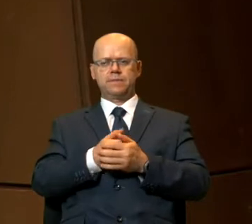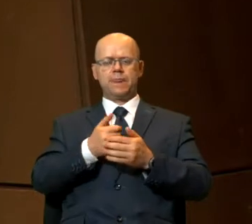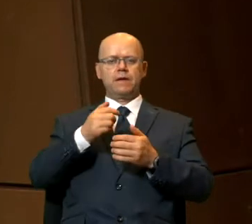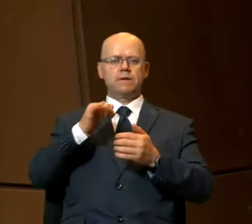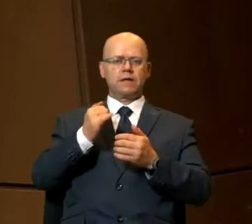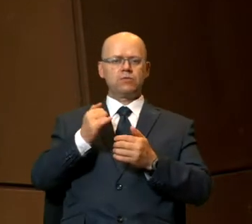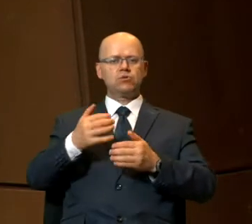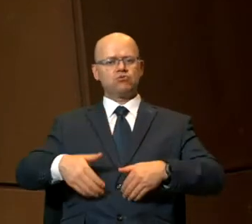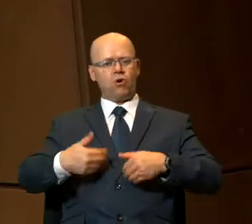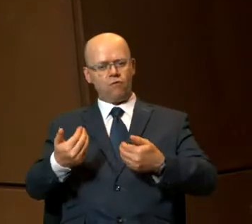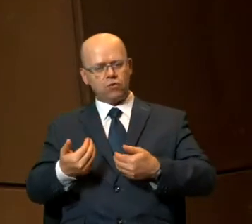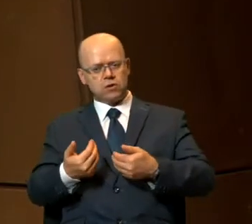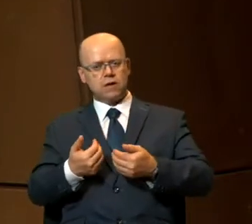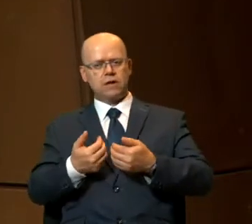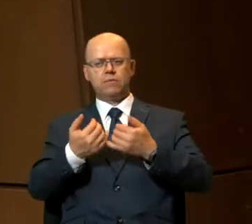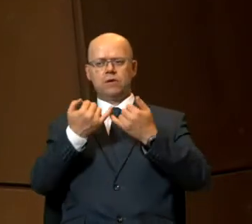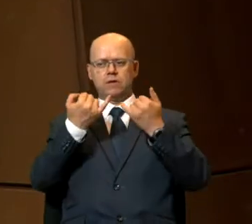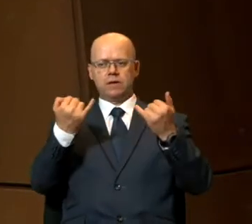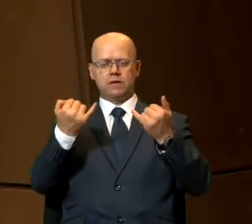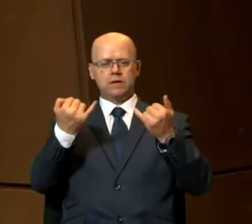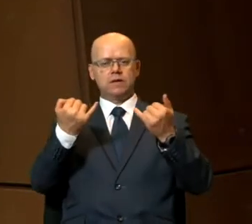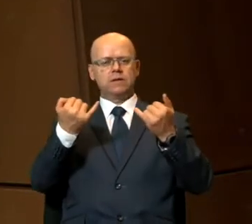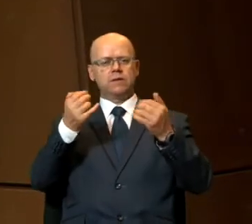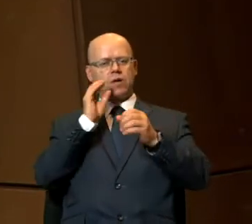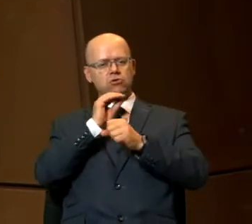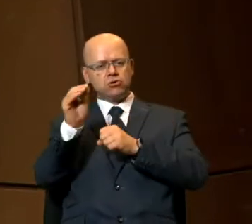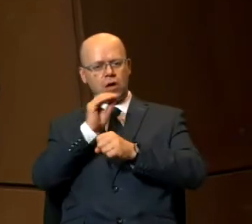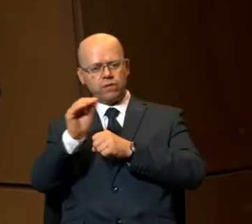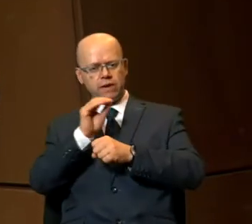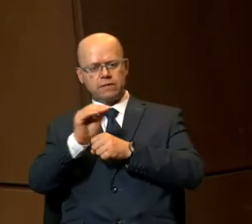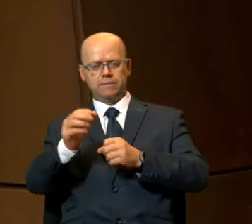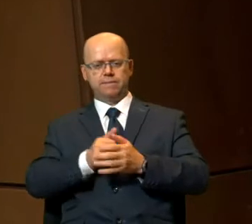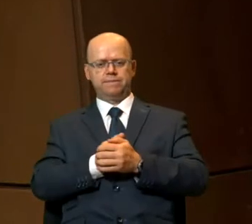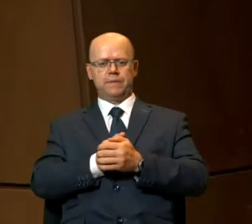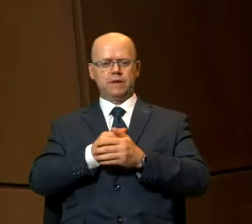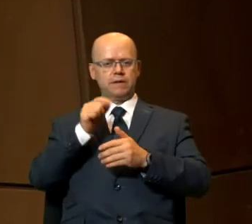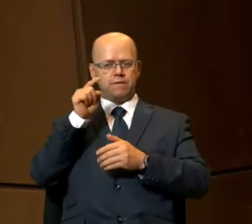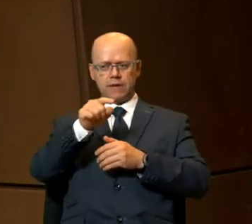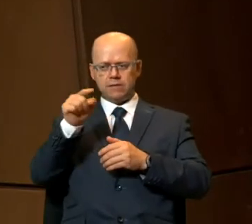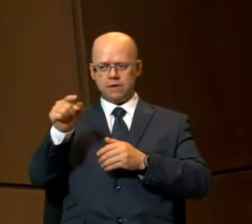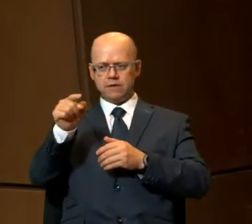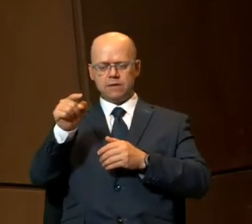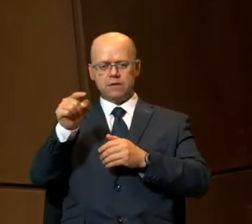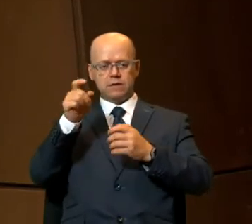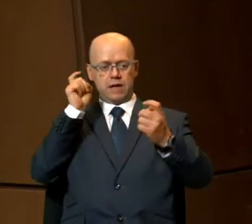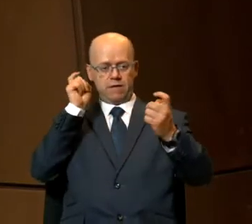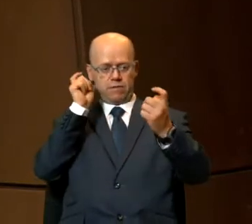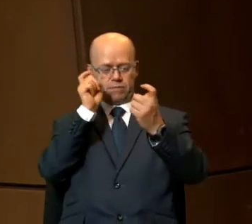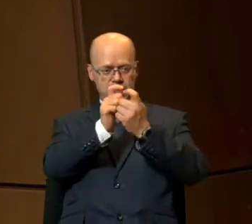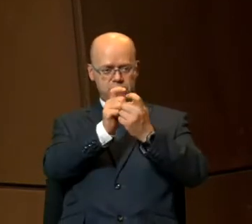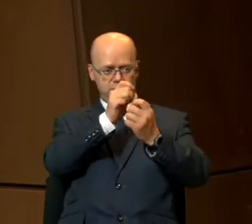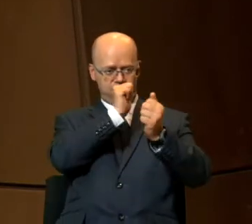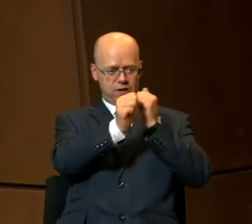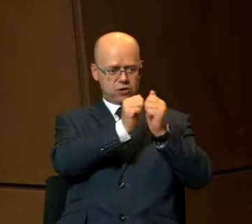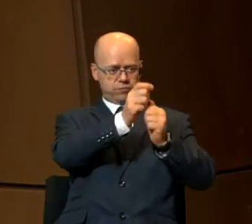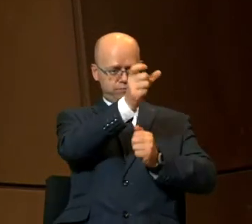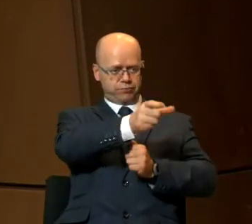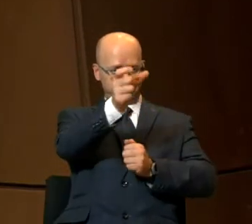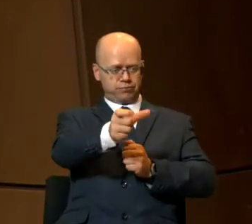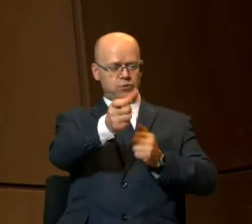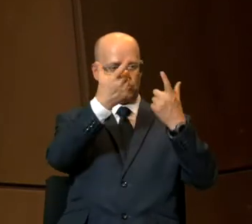zdrowotnej powinniśmy mieć lub system kształcenia, ponieważ wtedy spieramy się nie ze sobą, ale staramy się utworzyć